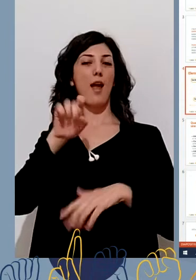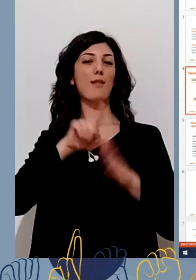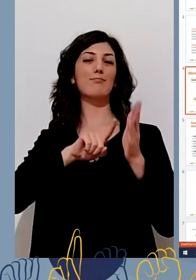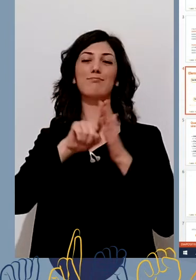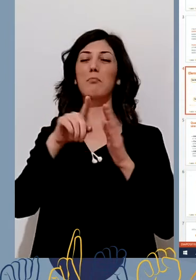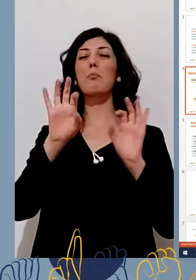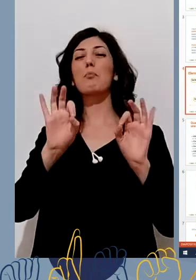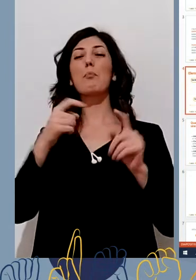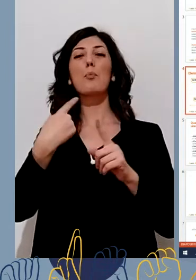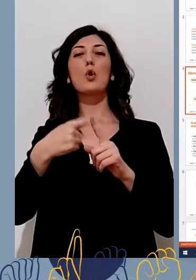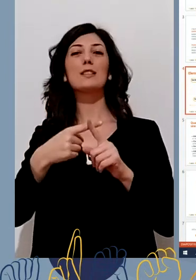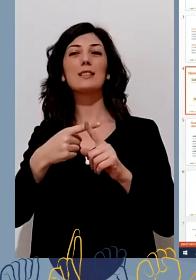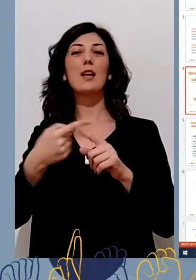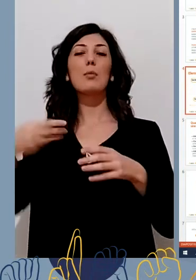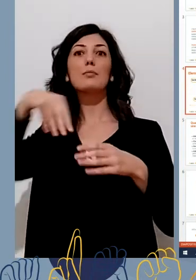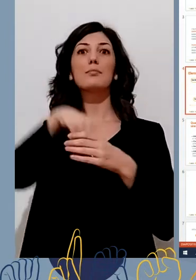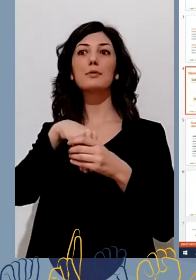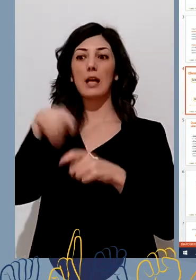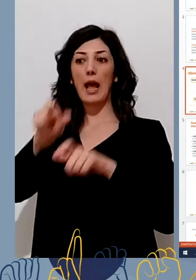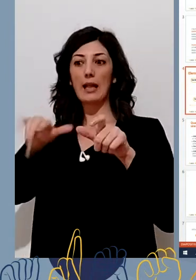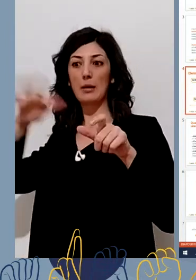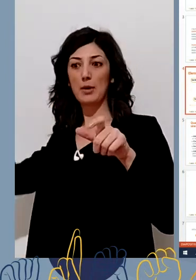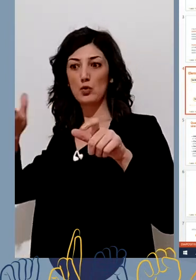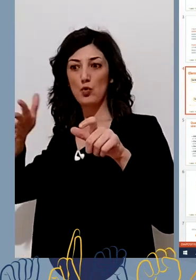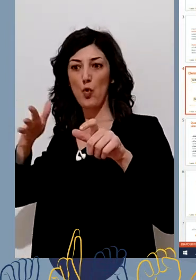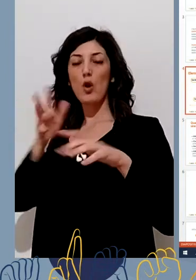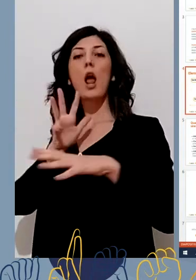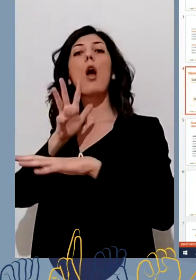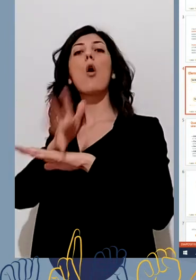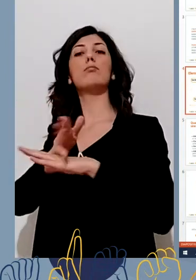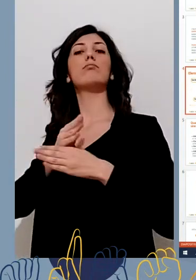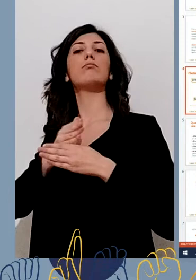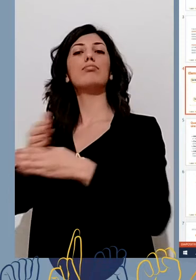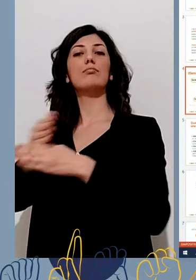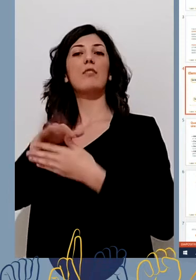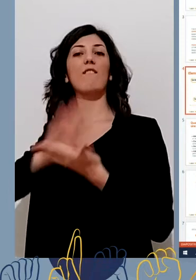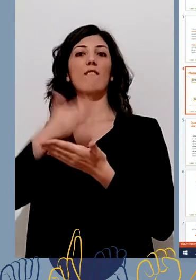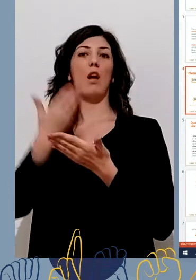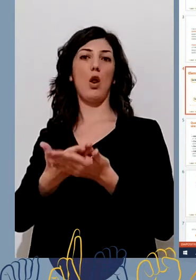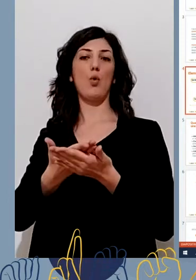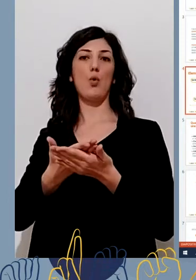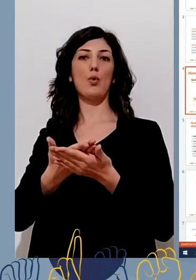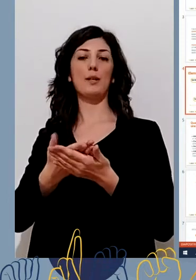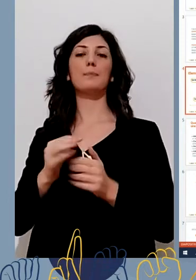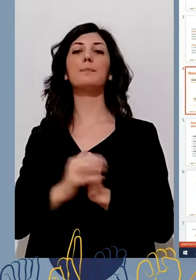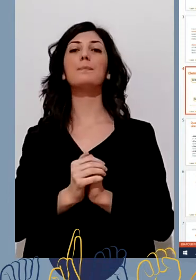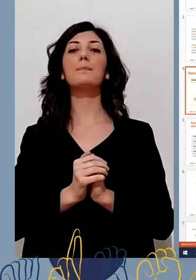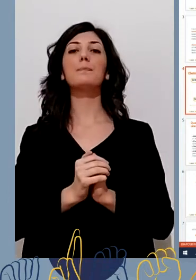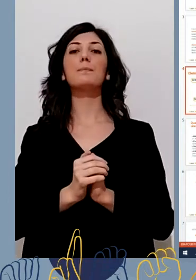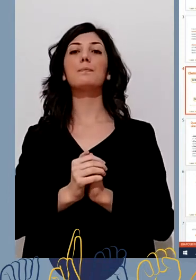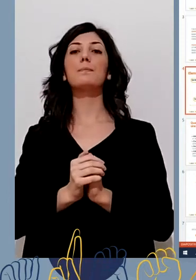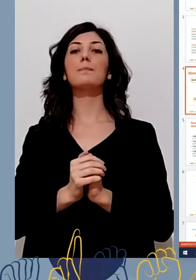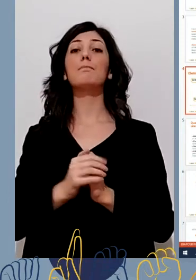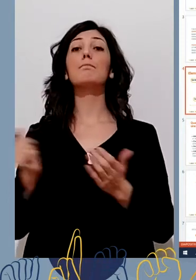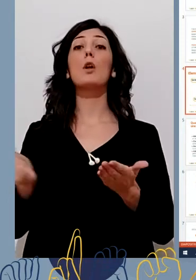entrare in relazione con qualcun altro e condividere con esso dei valori. Come possiamo vedere, ci sono degli elementi fondamentali affinché possa